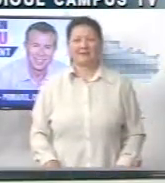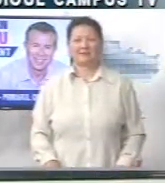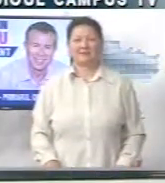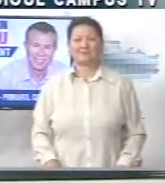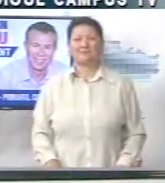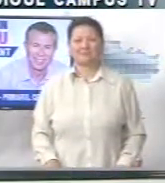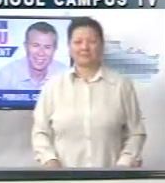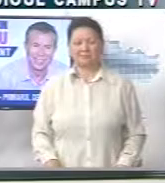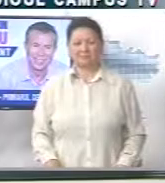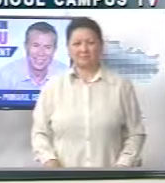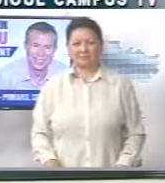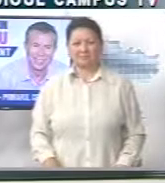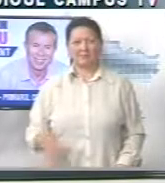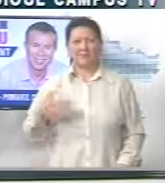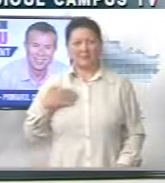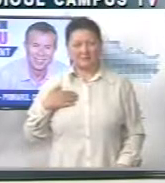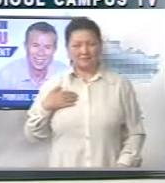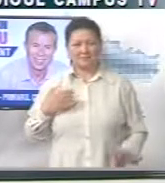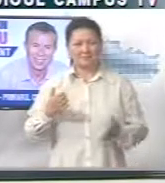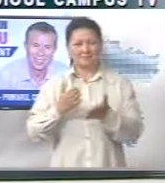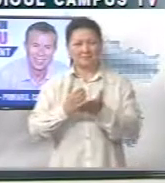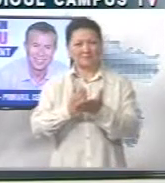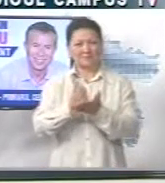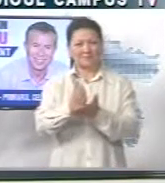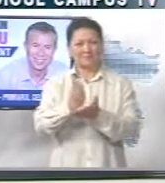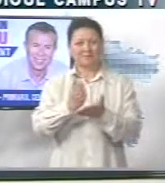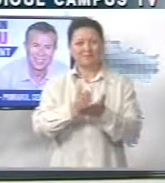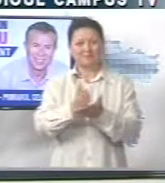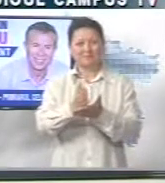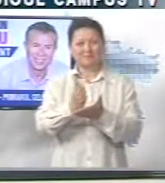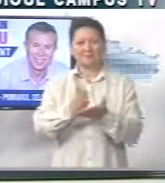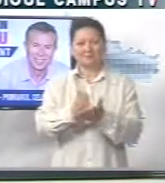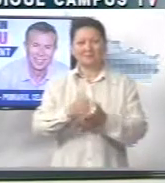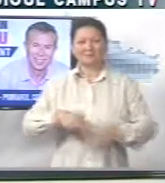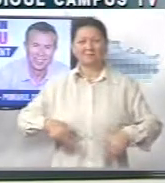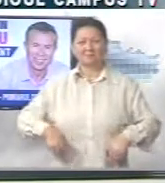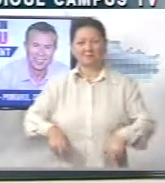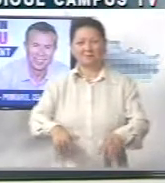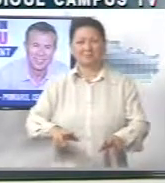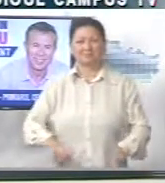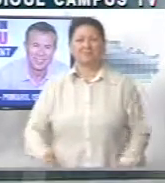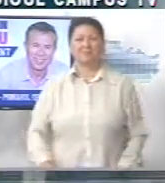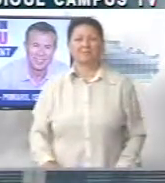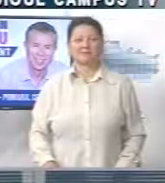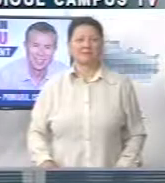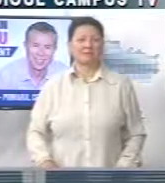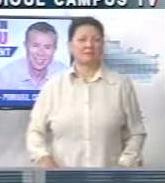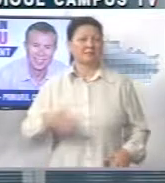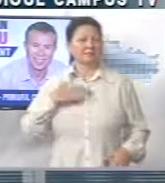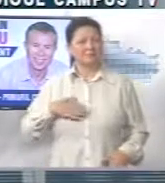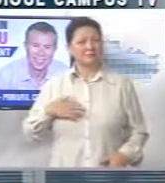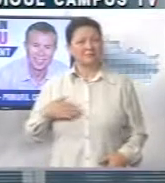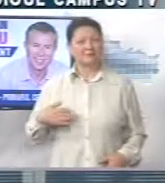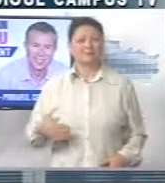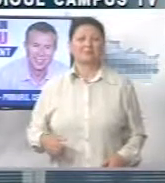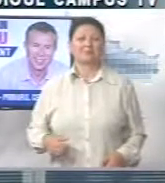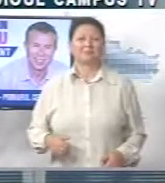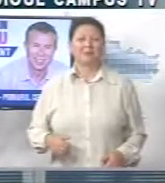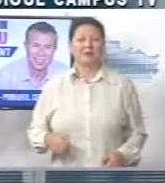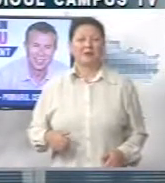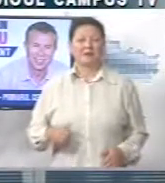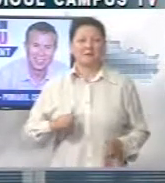fiecare săptămână, toată viața se duce, nu doar în campanie, sport, la sala de sport, exact. Da, îmi place foarte mult mișcarea, sportul care îl fac de